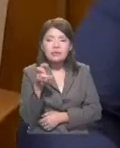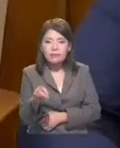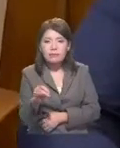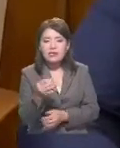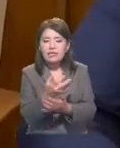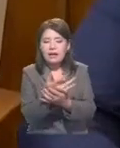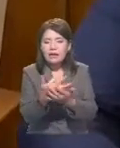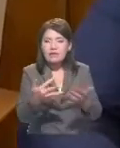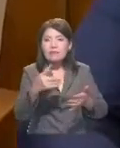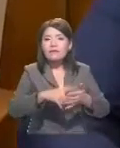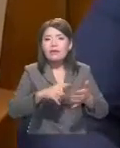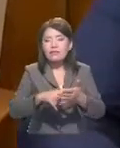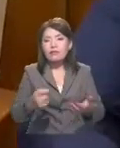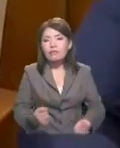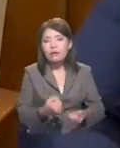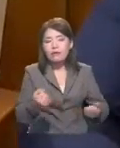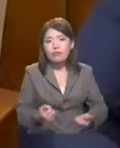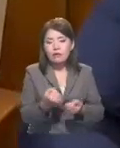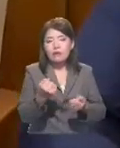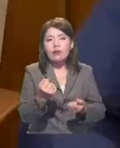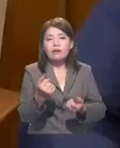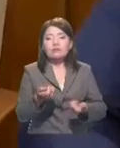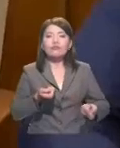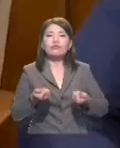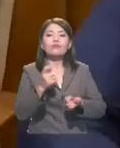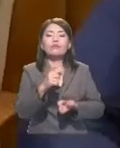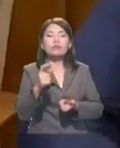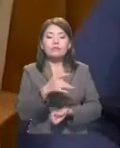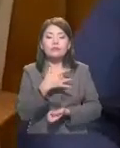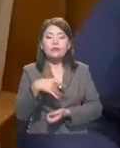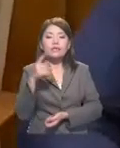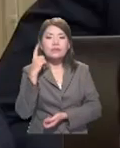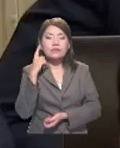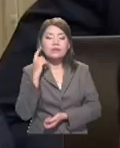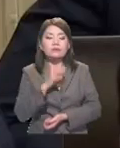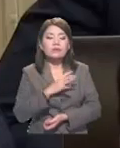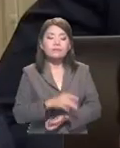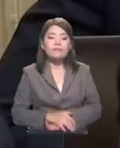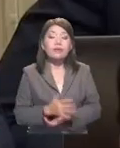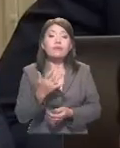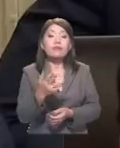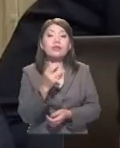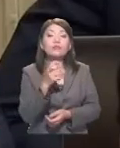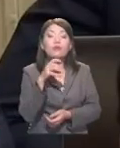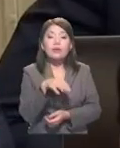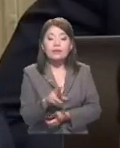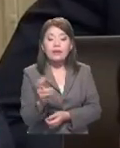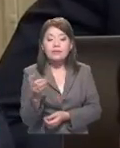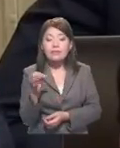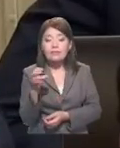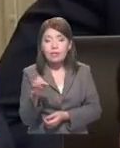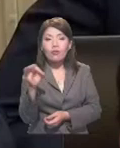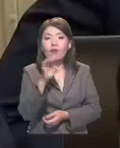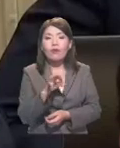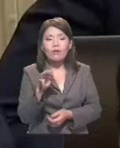ағымдарды насихаттауды қолдайтын лауазымдық қызметкерлер бар деген дерек менің құлағыма жетті. Мәжіліс депутаты Қазбек Исада жат